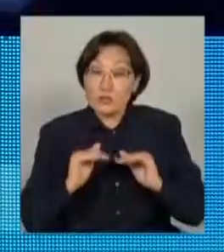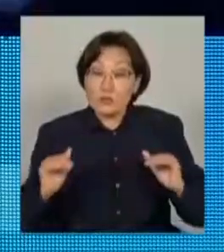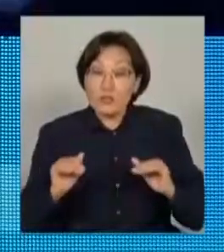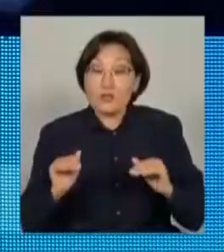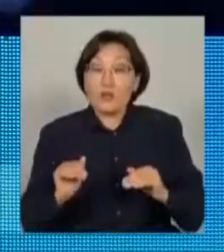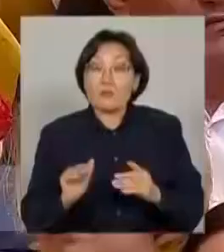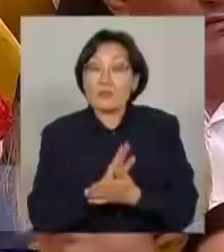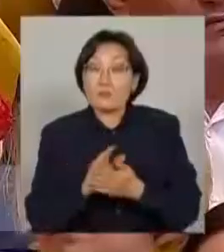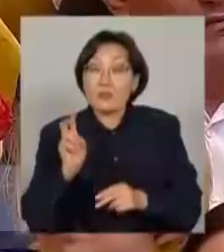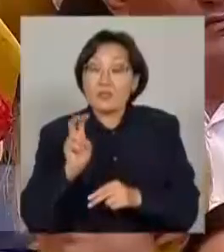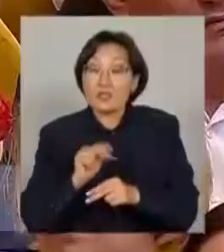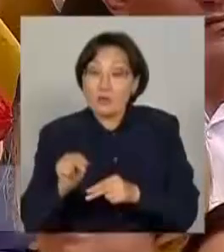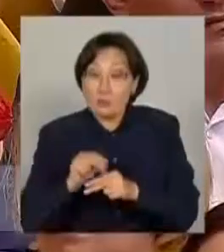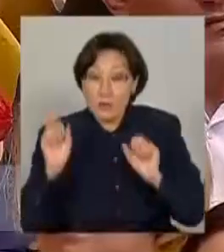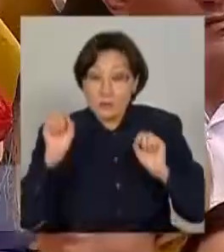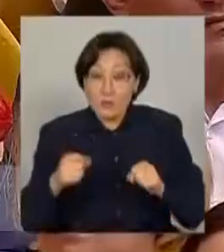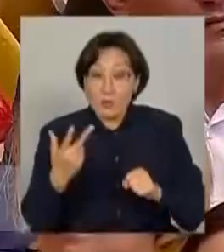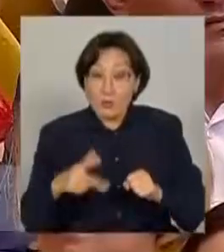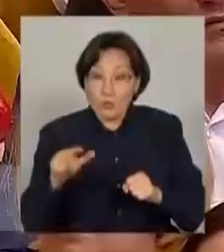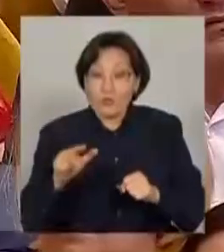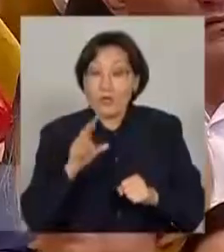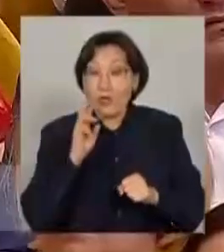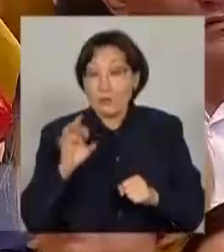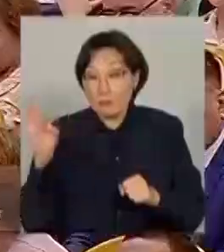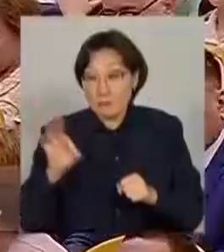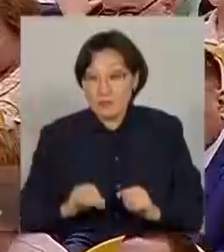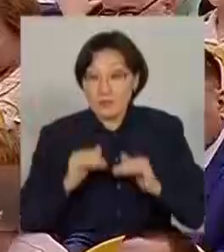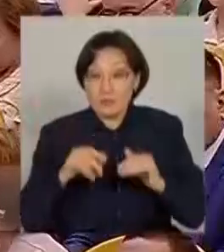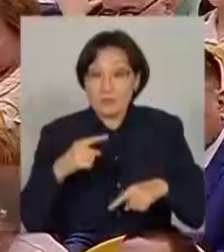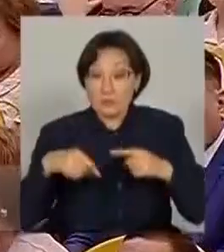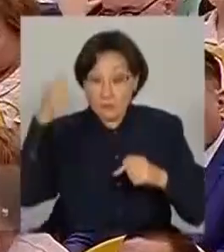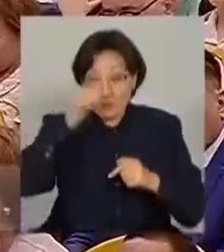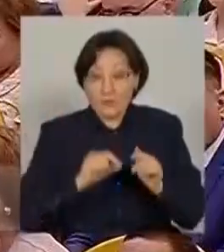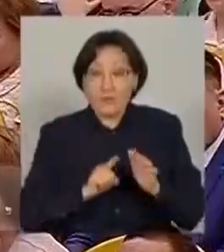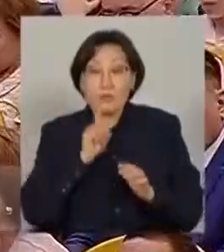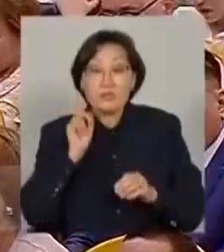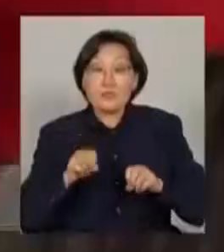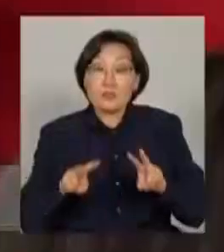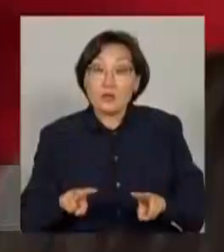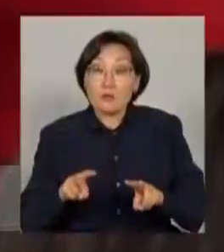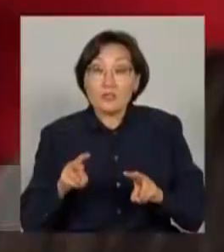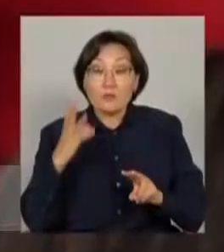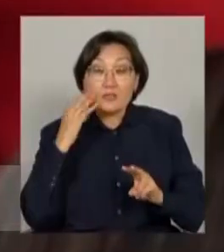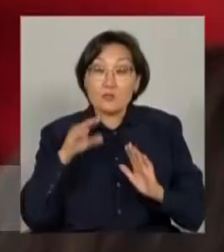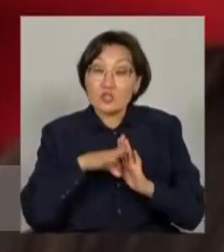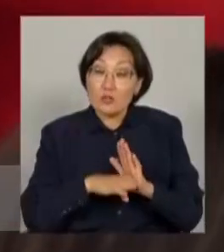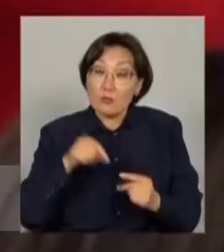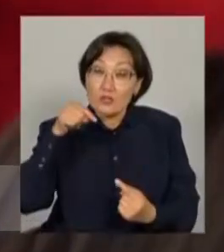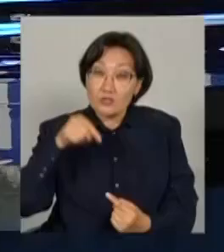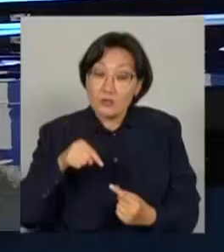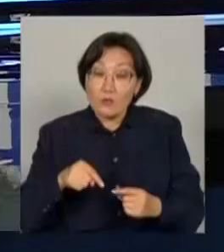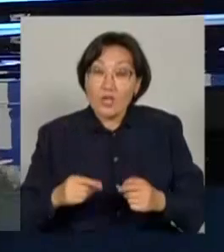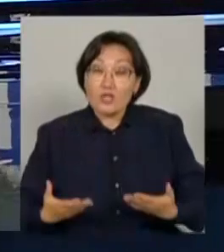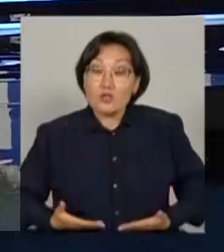үйірмелерге тегін қатысады. Тәрбиешілердің айлығы 30%-ға өседі. Сондай-ақ келесі жылдан бастап жас мұғалімдерге Алматы жастары бағдарламасы бойынша тұрғын